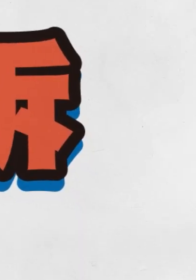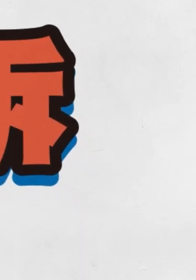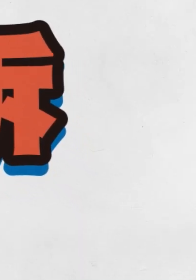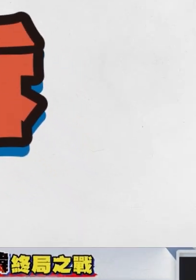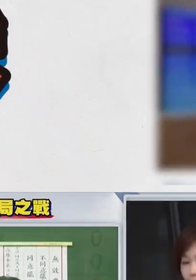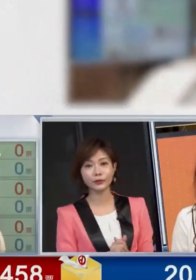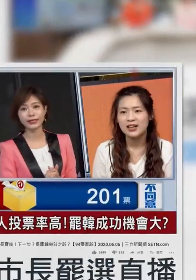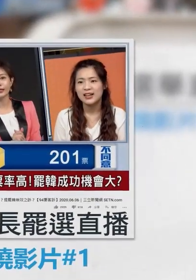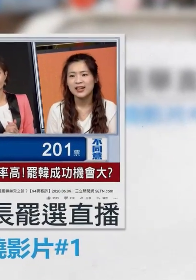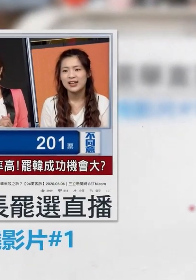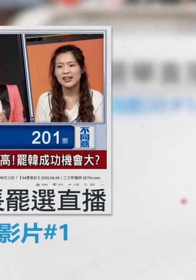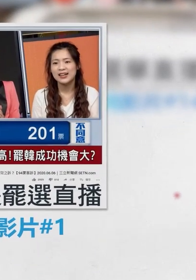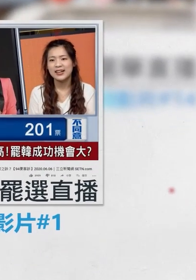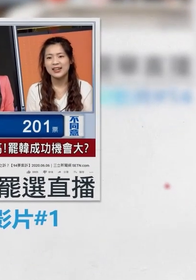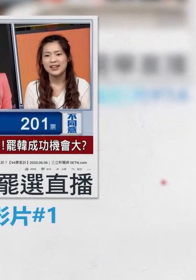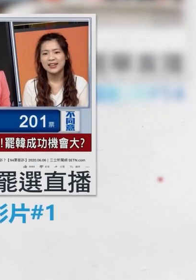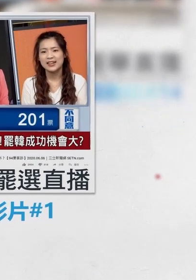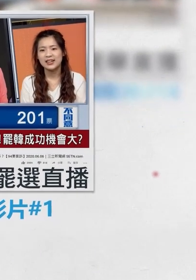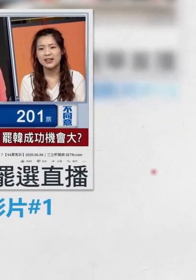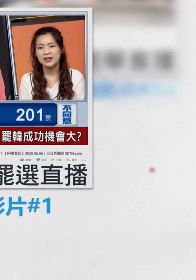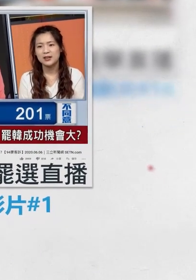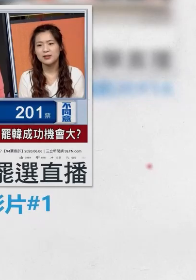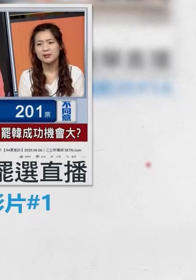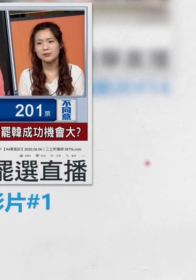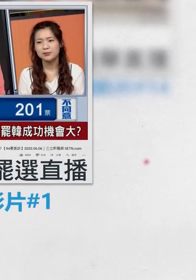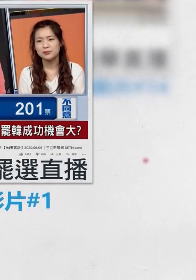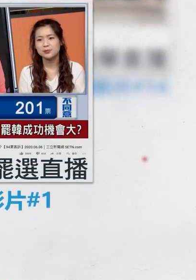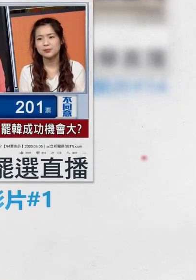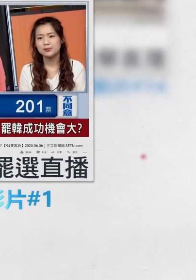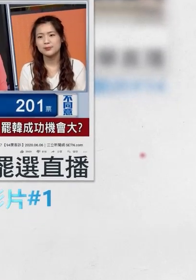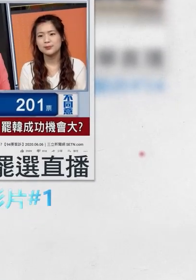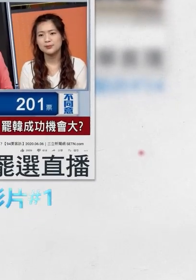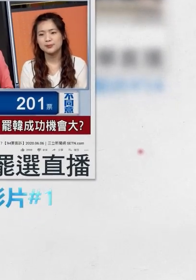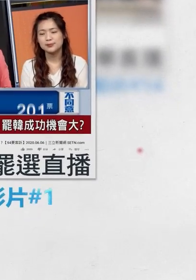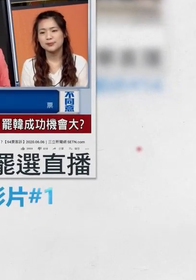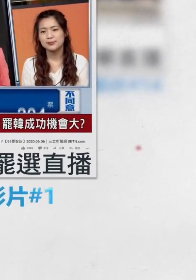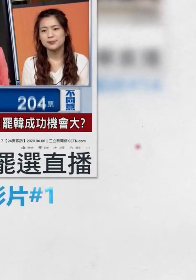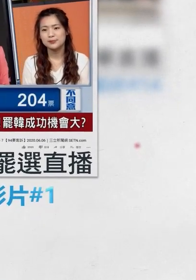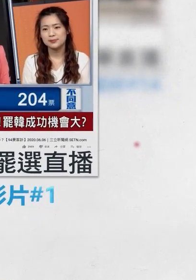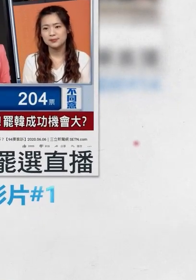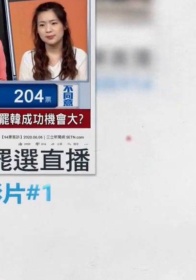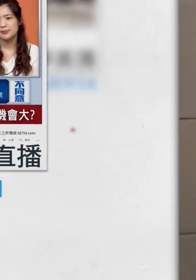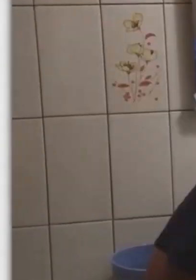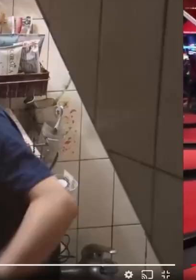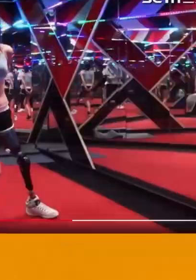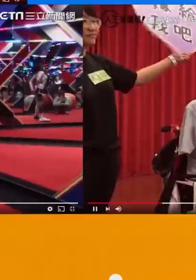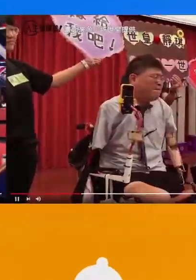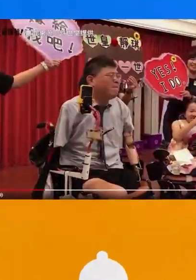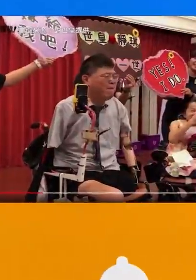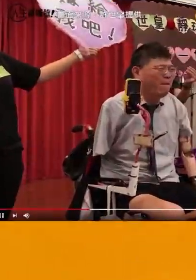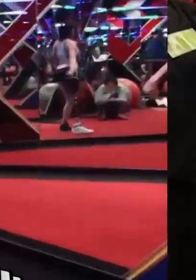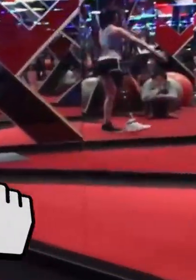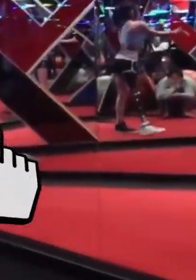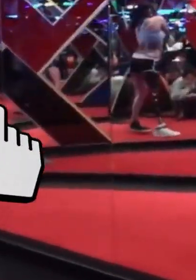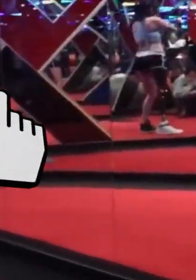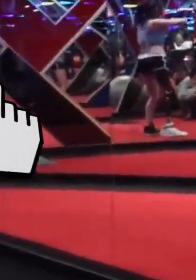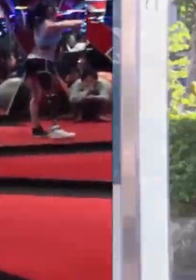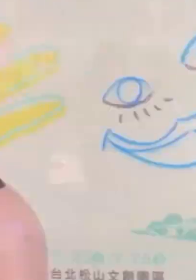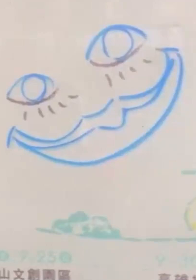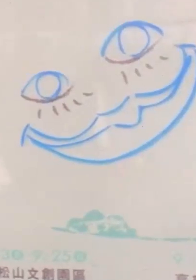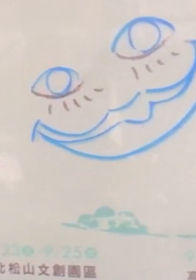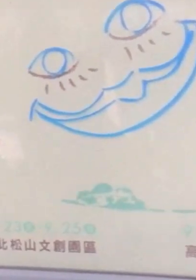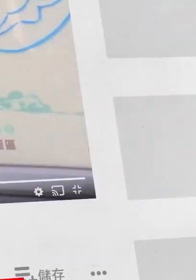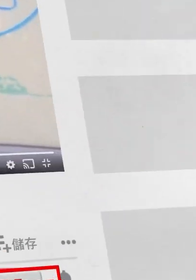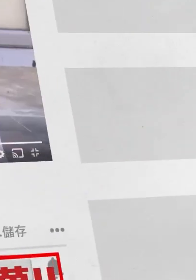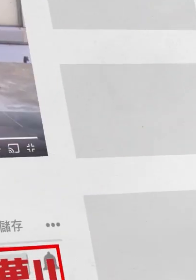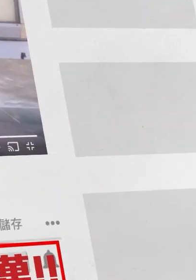九四要客诉，2020台美四次大选蝉联发烧影片第一名。人生惊叹号，台湾